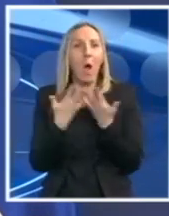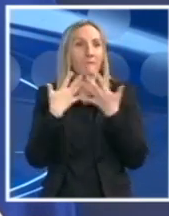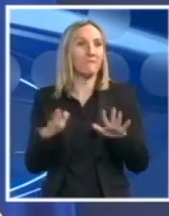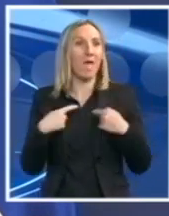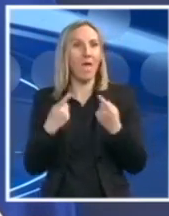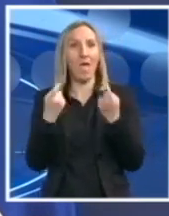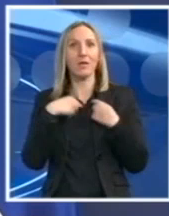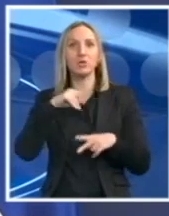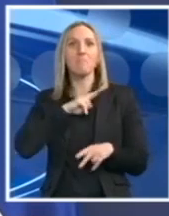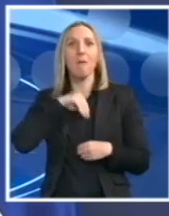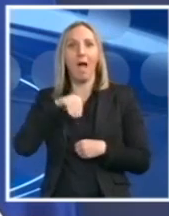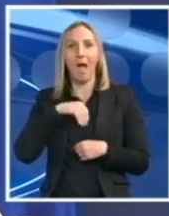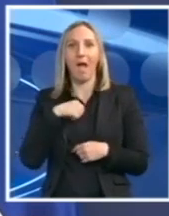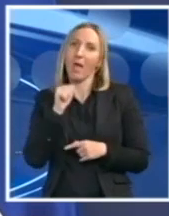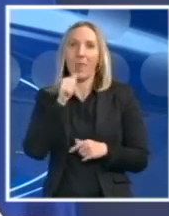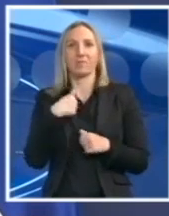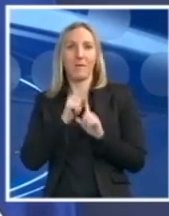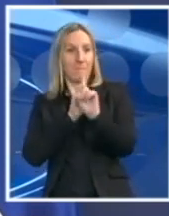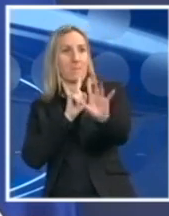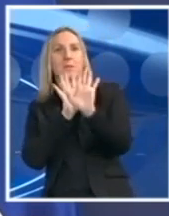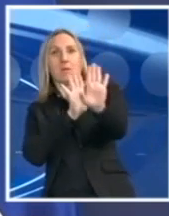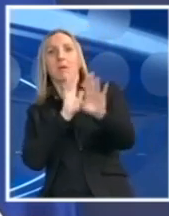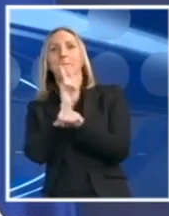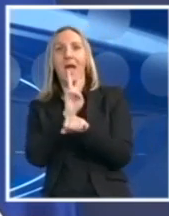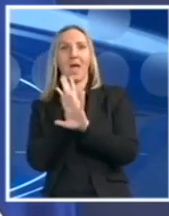tako nećemo dozvoliti virusu da opstane.